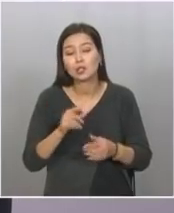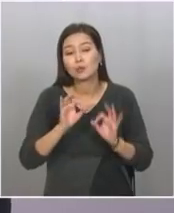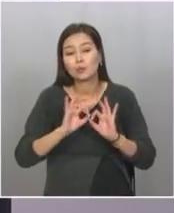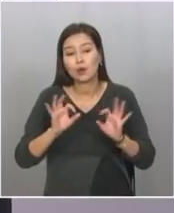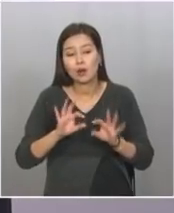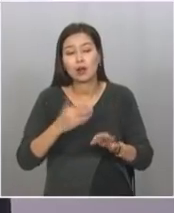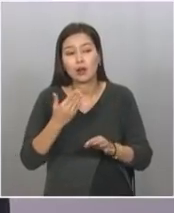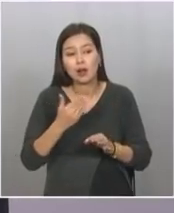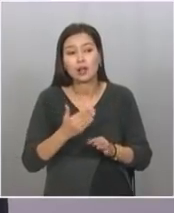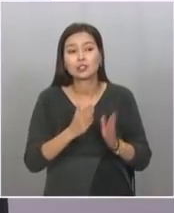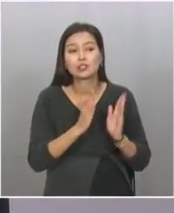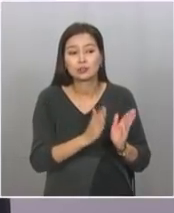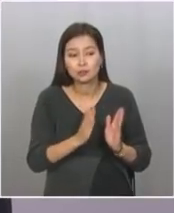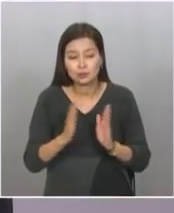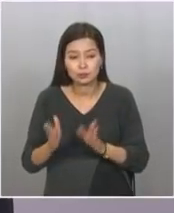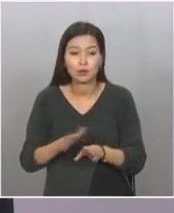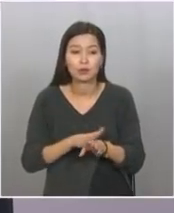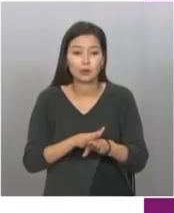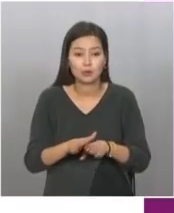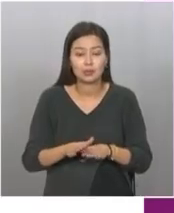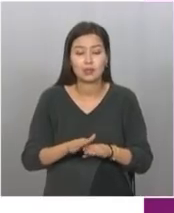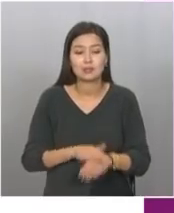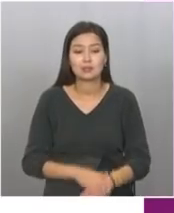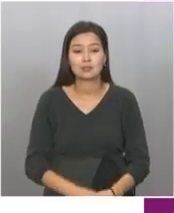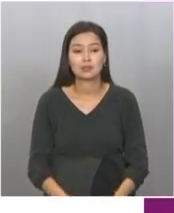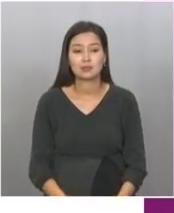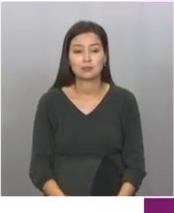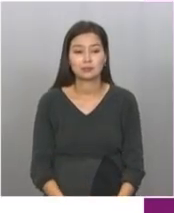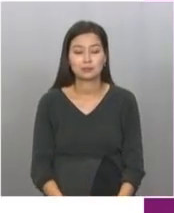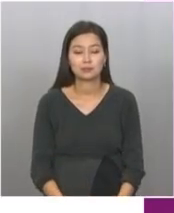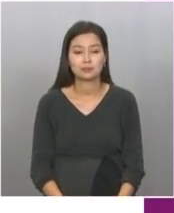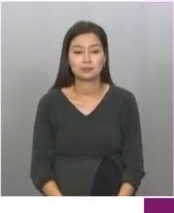жүйелеп, ретімен орналастырыңыздар.